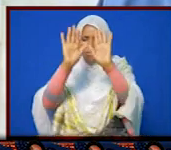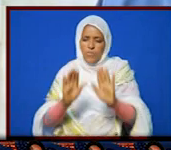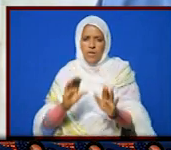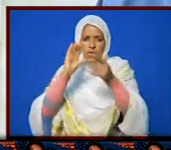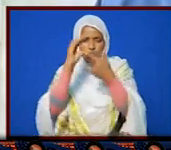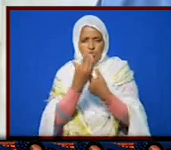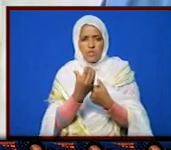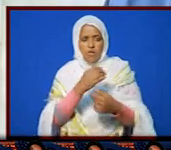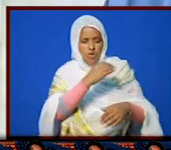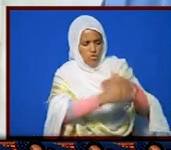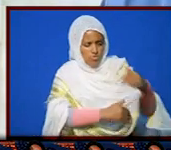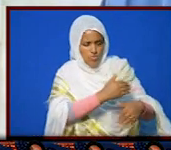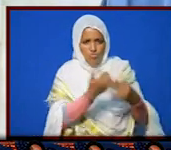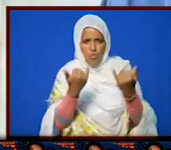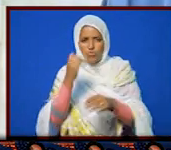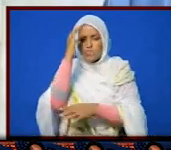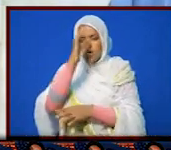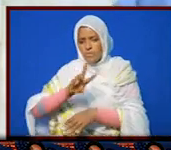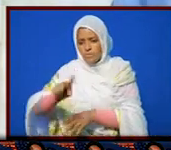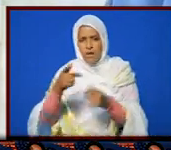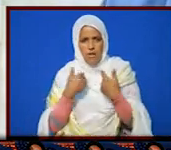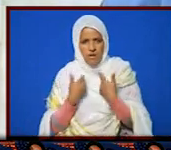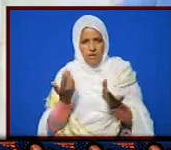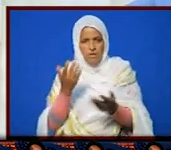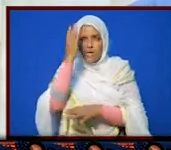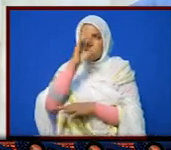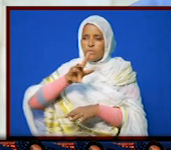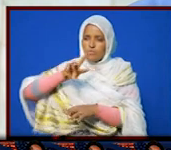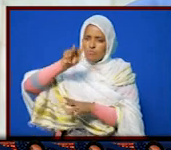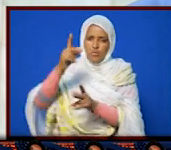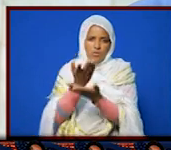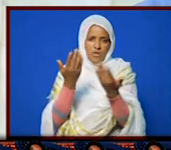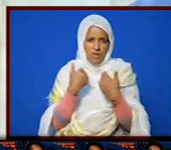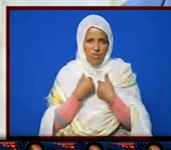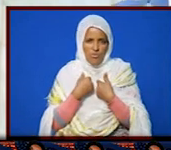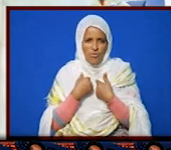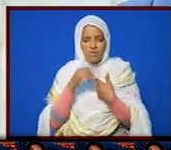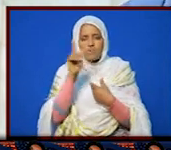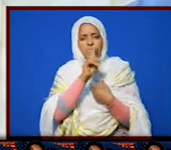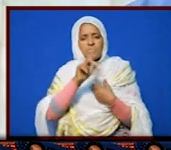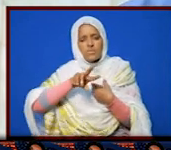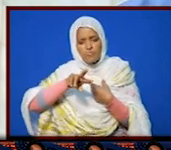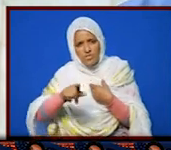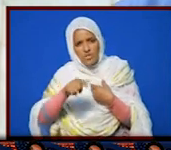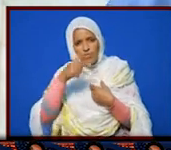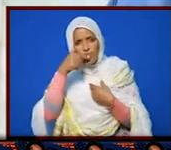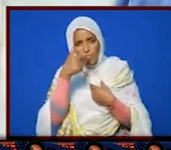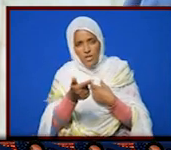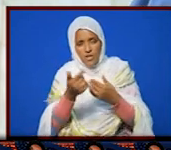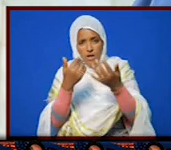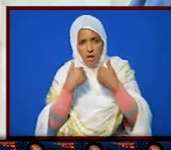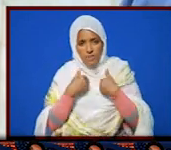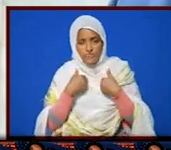እግዚአብሔርን ባይሰርቀው በሚገርም ሁኔታ ትውልዱ አሁን እግዚአብሔርን ይሰርቀዋል። ከእግዚአብሔር የሚሰርቀው ነገር አለው። ምንድን